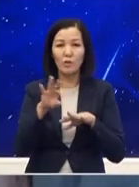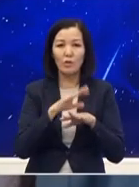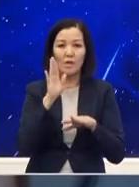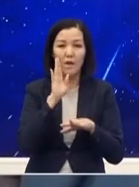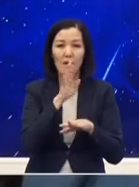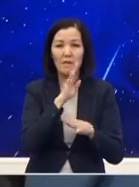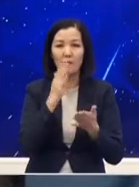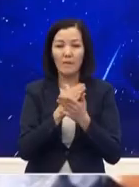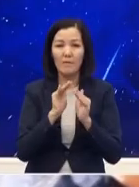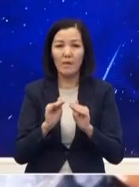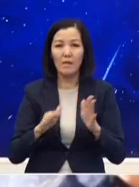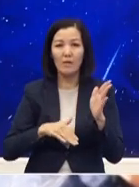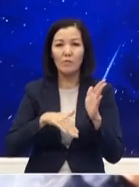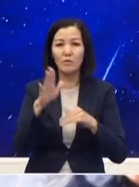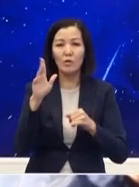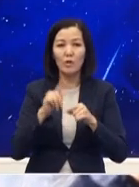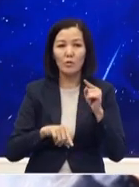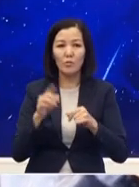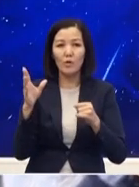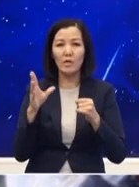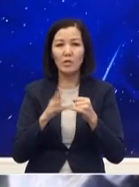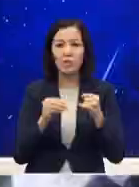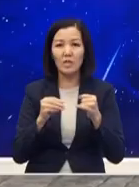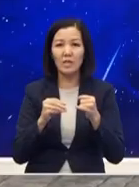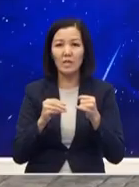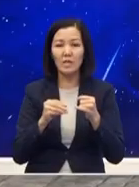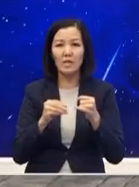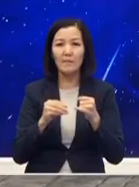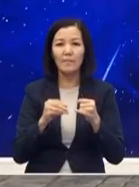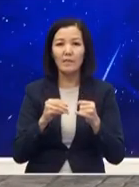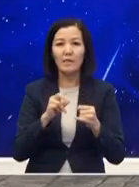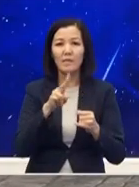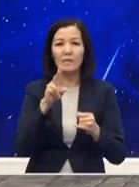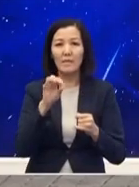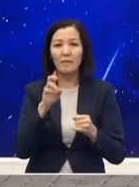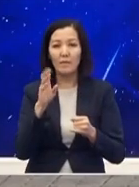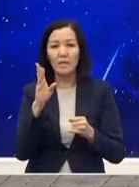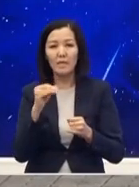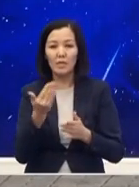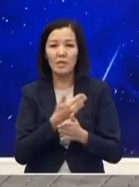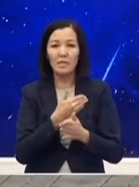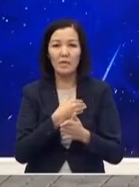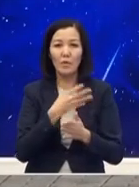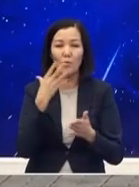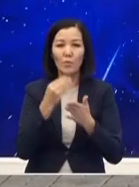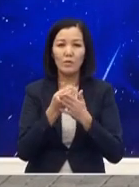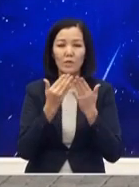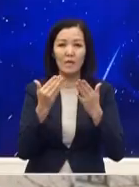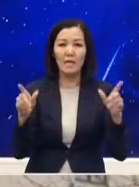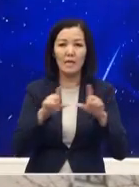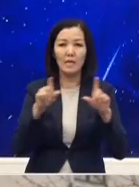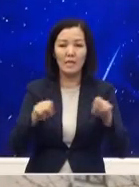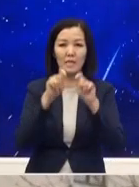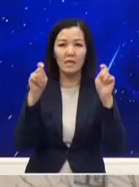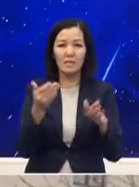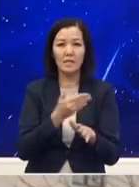ана. Балалары өскен соң туған жерге сант Пленер жасағысы бар. Ал арманы біреу, ол өз галереясын ашу.